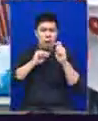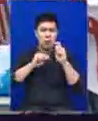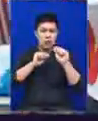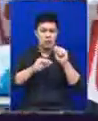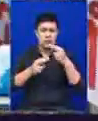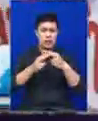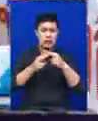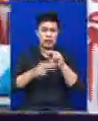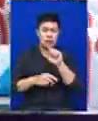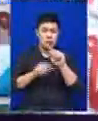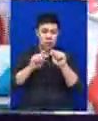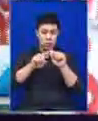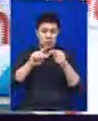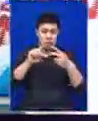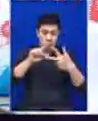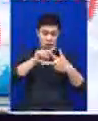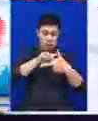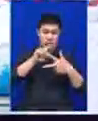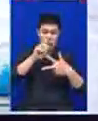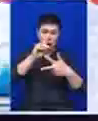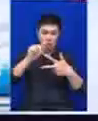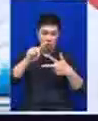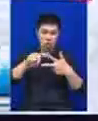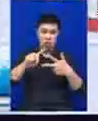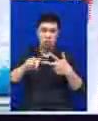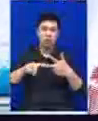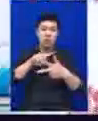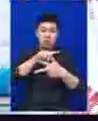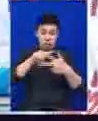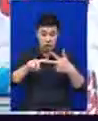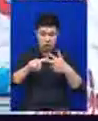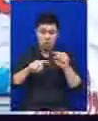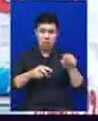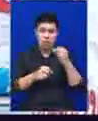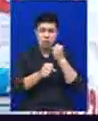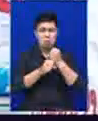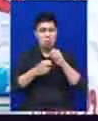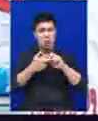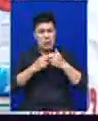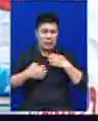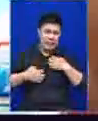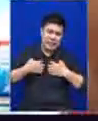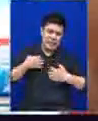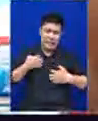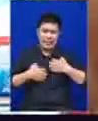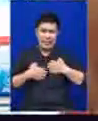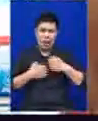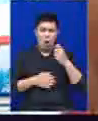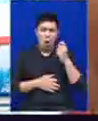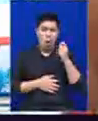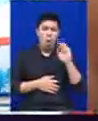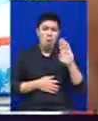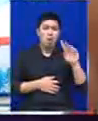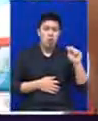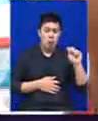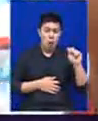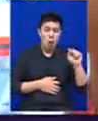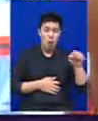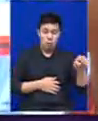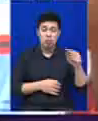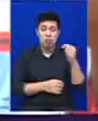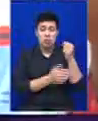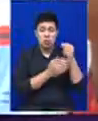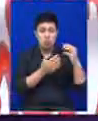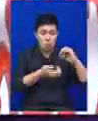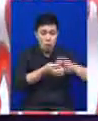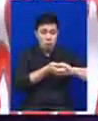สระจรเข้ตำบลด่านนอกและตำบลด่านในอำเภอด่านขุนทดได้รับความเดือดร้อนจากการที่องค์การบริหารส่วนตำบลสระจระเข้